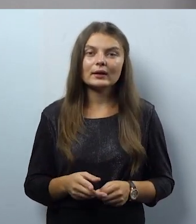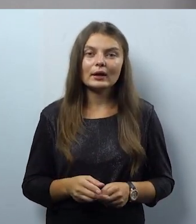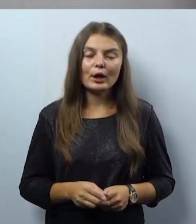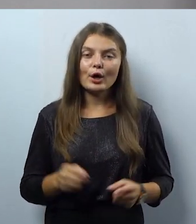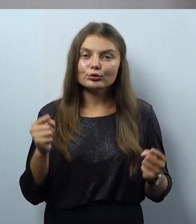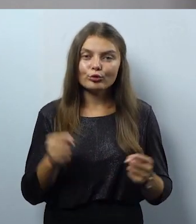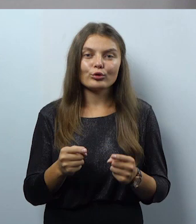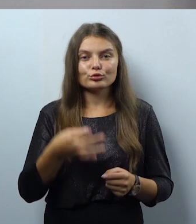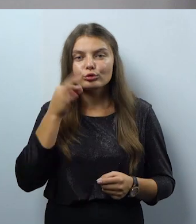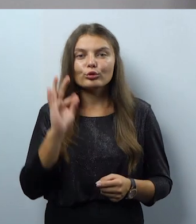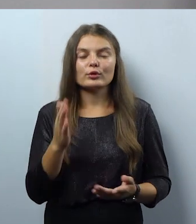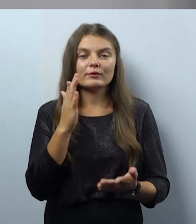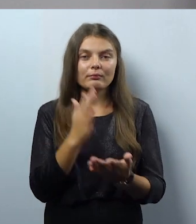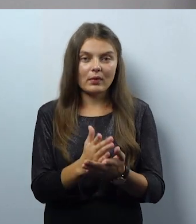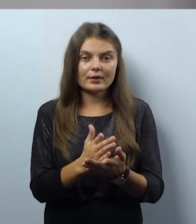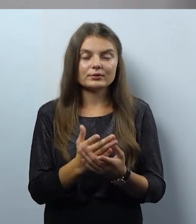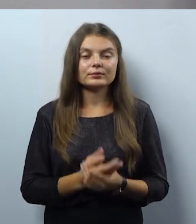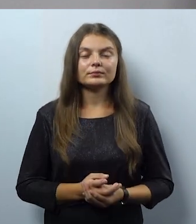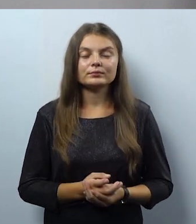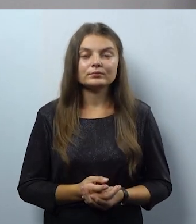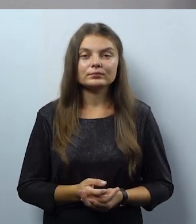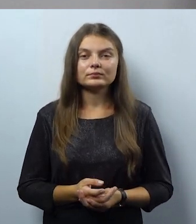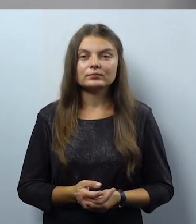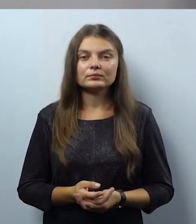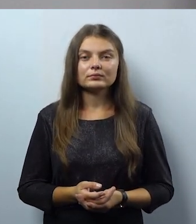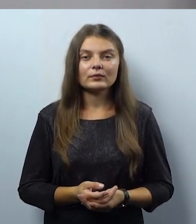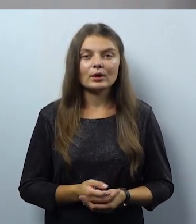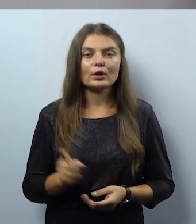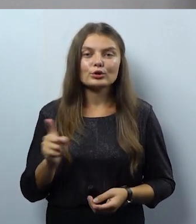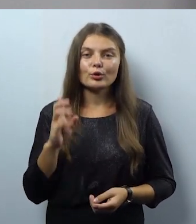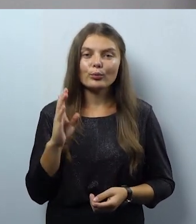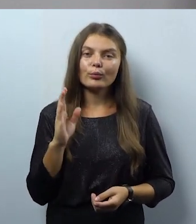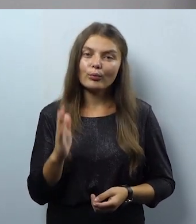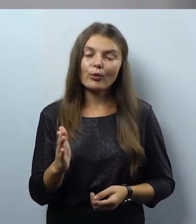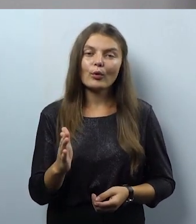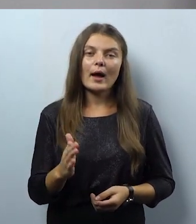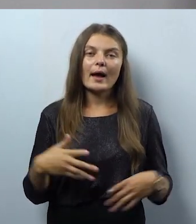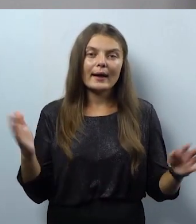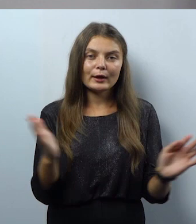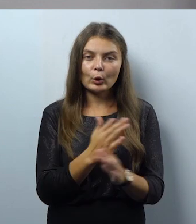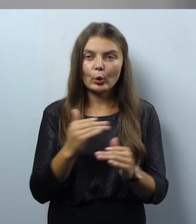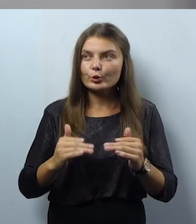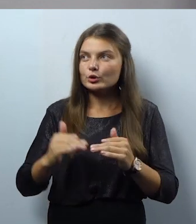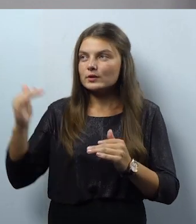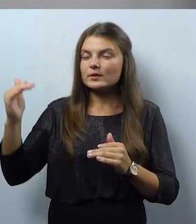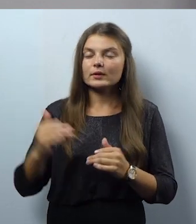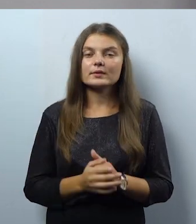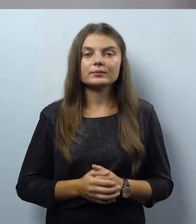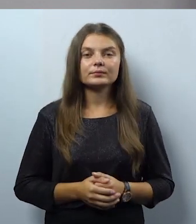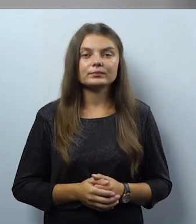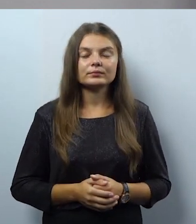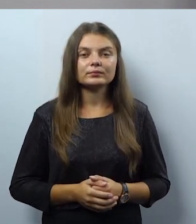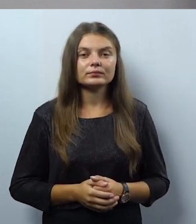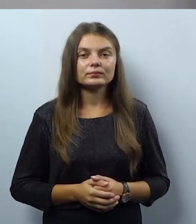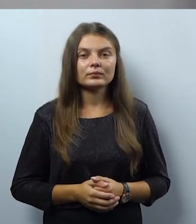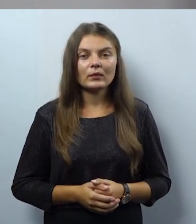було зробити незалежний, наголошую, незалежний екологічний зріз. Коли ми то поспілкувалися з